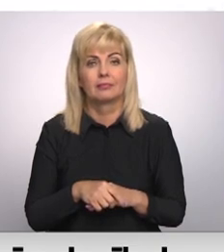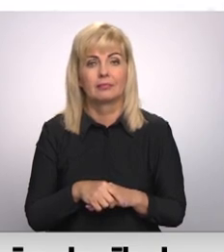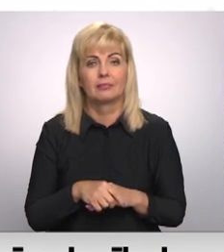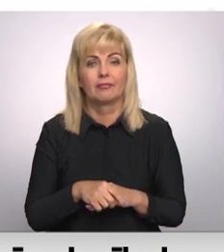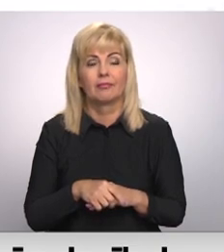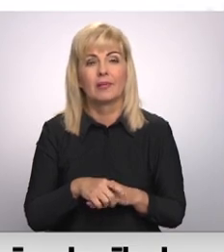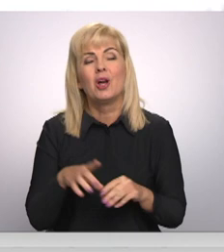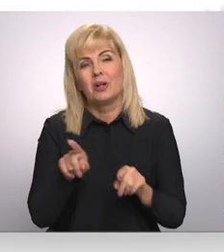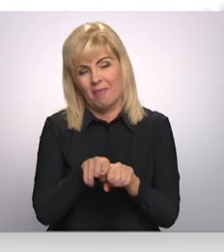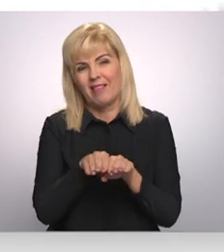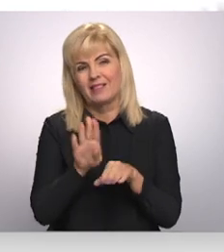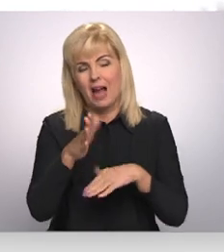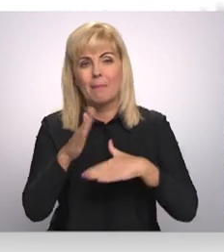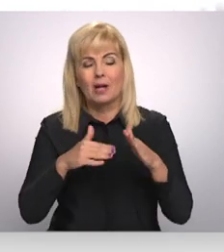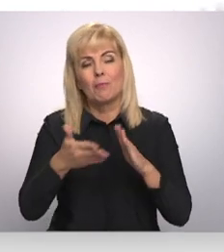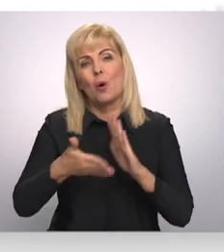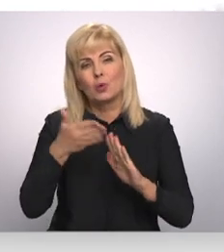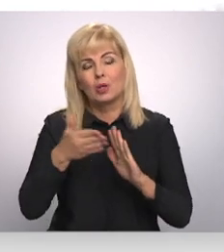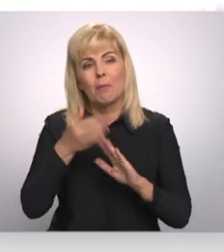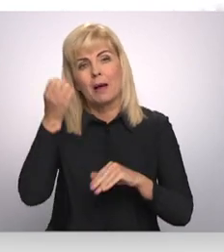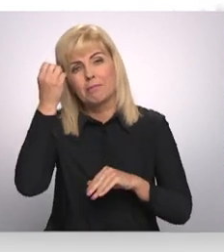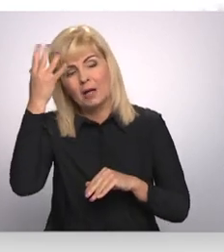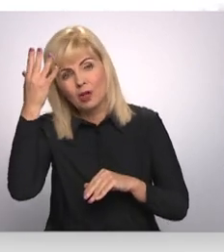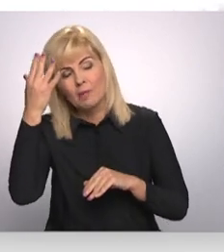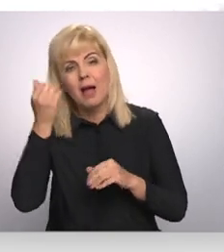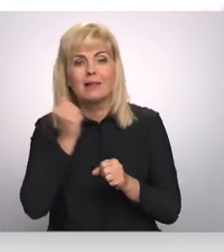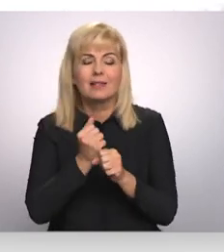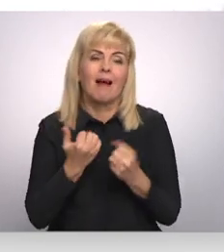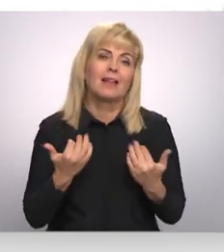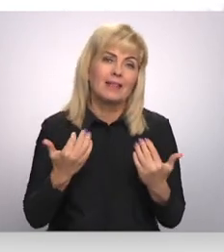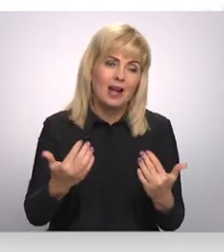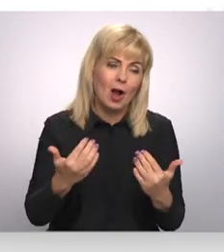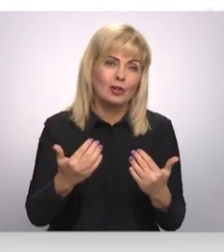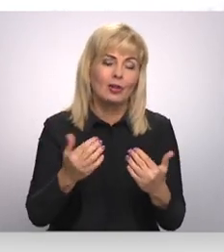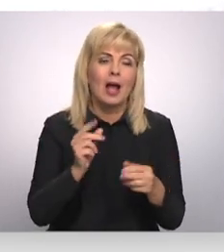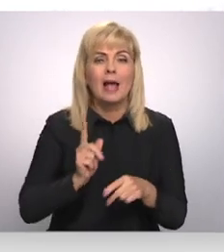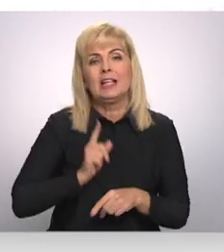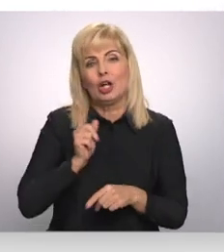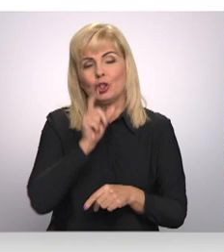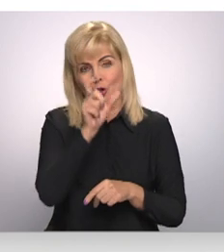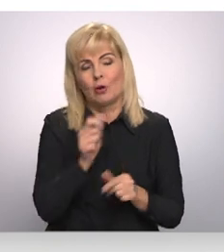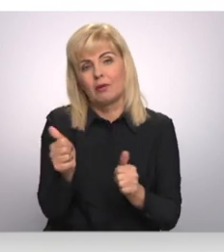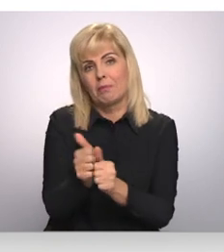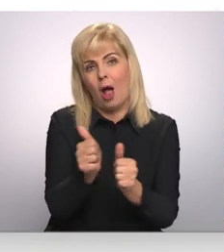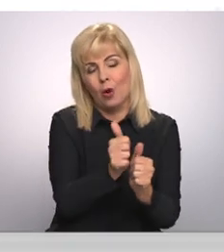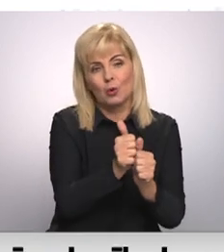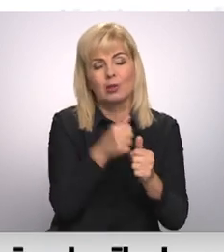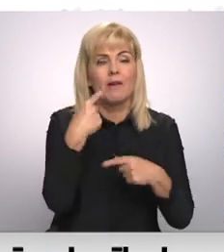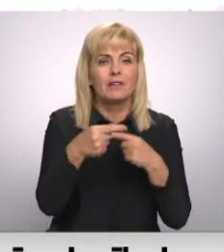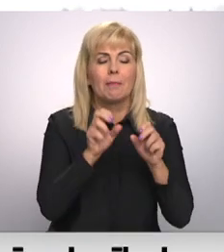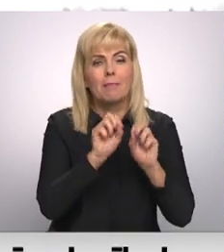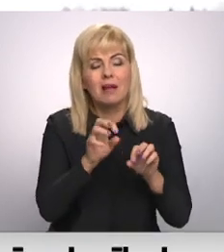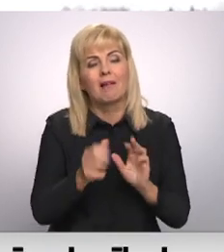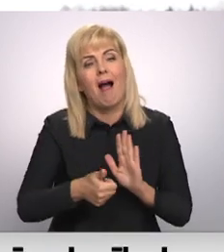Vairāk skaitās kā praksi, lai uzlabotu savas iemaņas, strādāt traktoriem, kā arī mums ir instruktori klāti, kas vienmēr pastāsta kaut ko kā